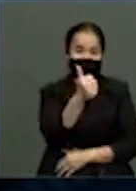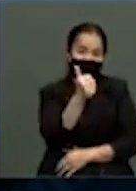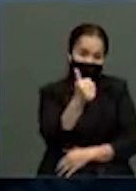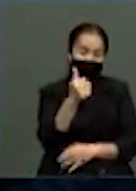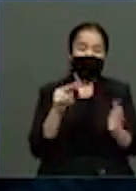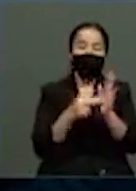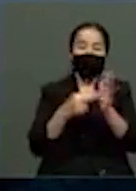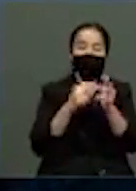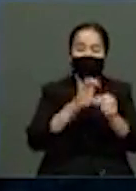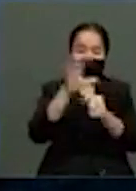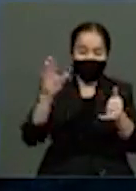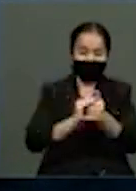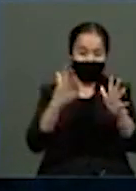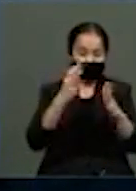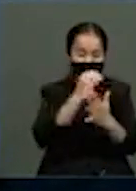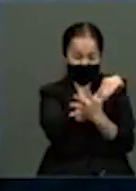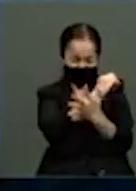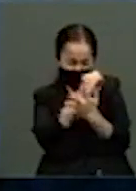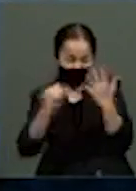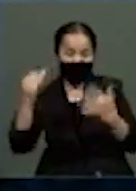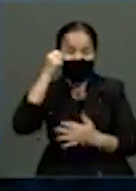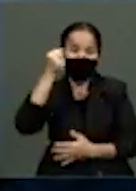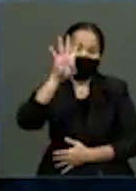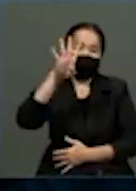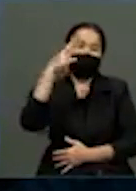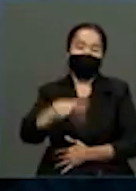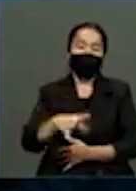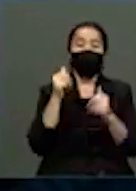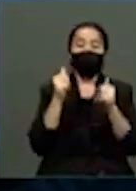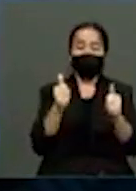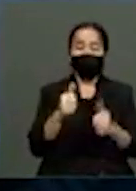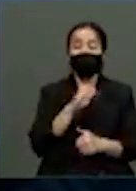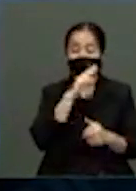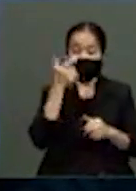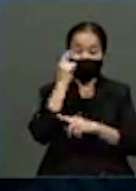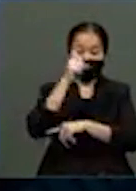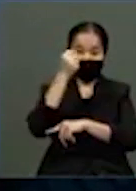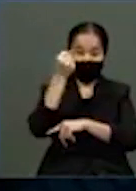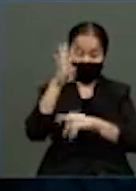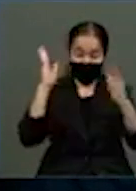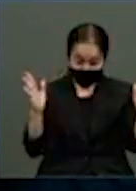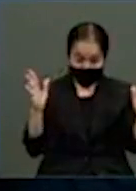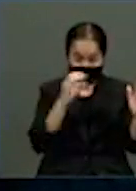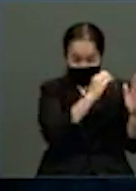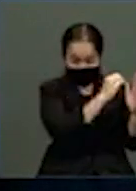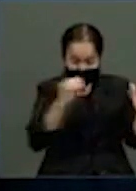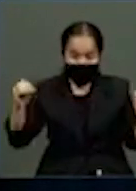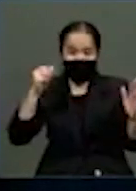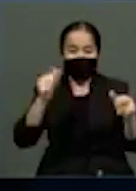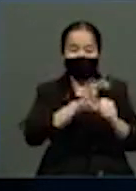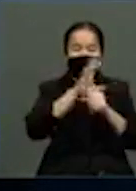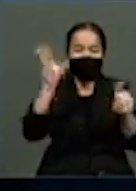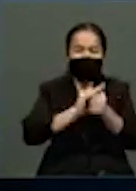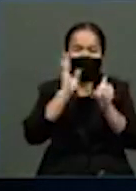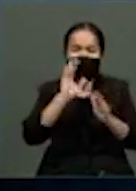ที่ผมพูดเน้นย้ำว่า14วันเป็นวันที่เราคงเคยชินกันแล้วนะครับถ้าควบคุมกันได้14วันเนี่ยในเขตพื้นที่นั้นน่าจะปลอดภั